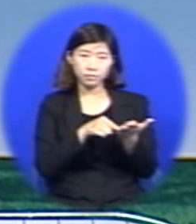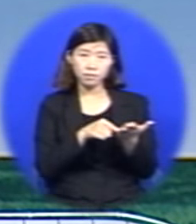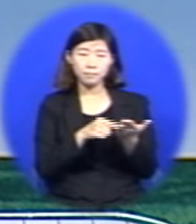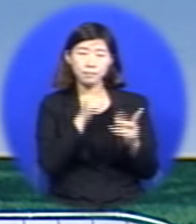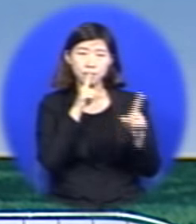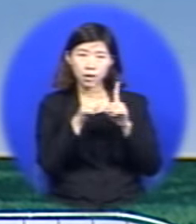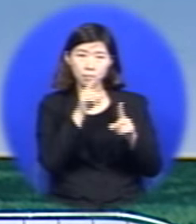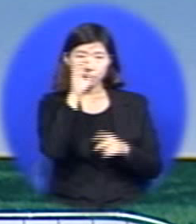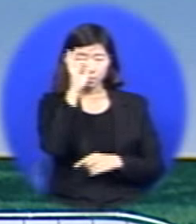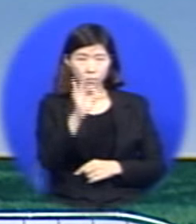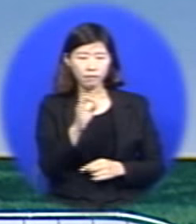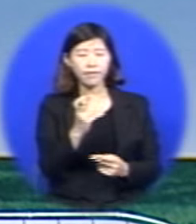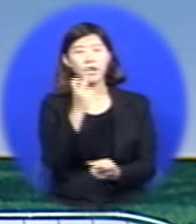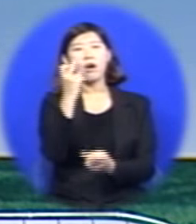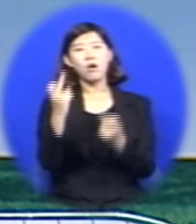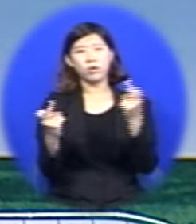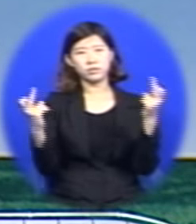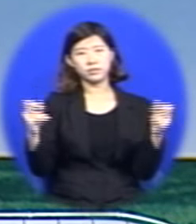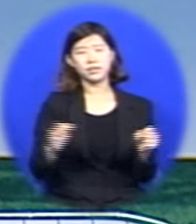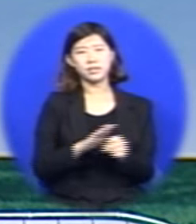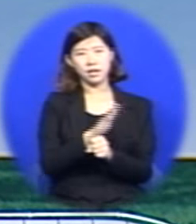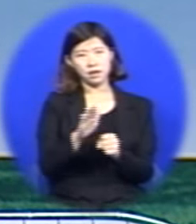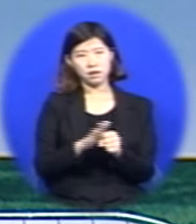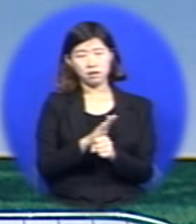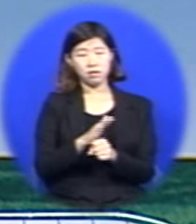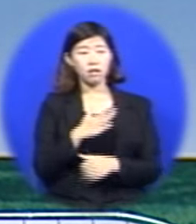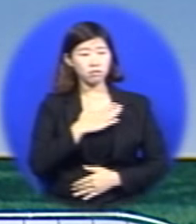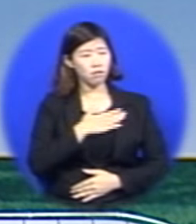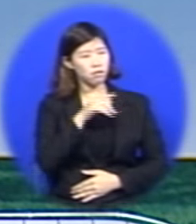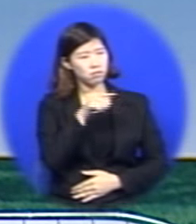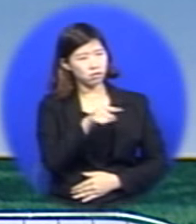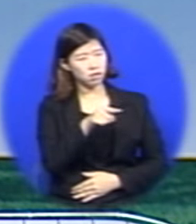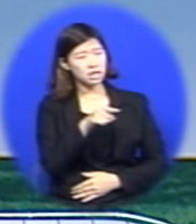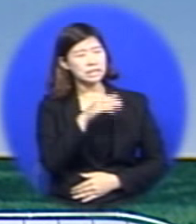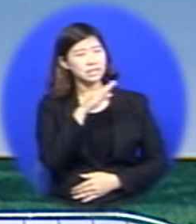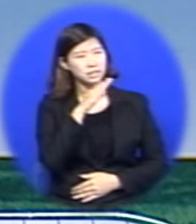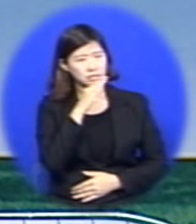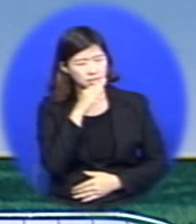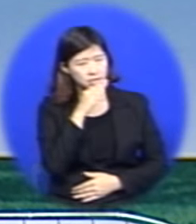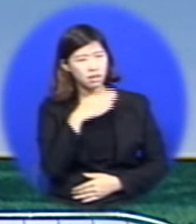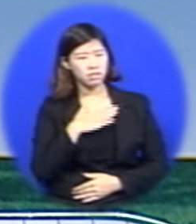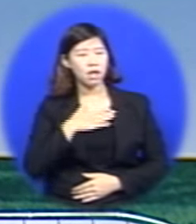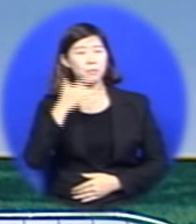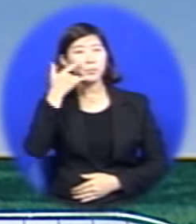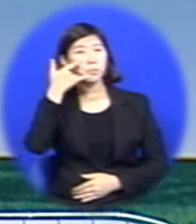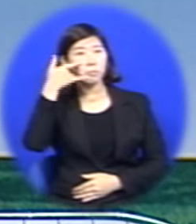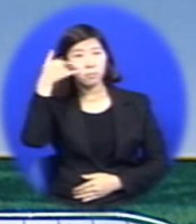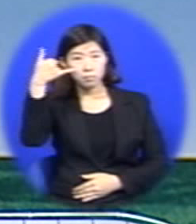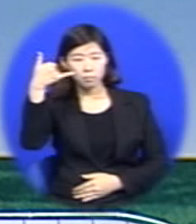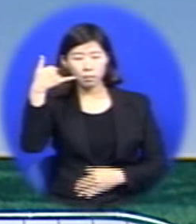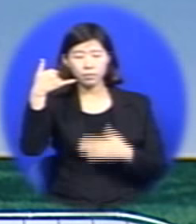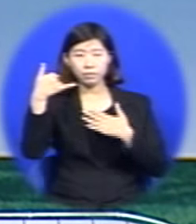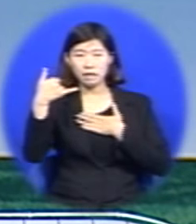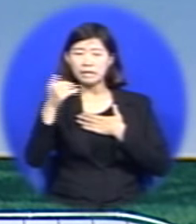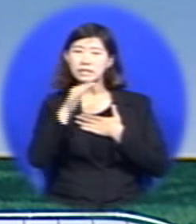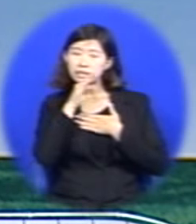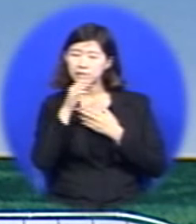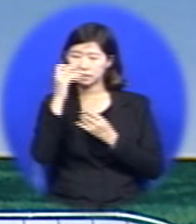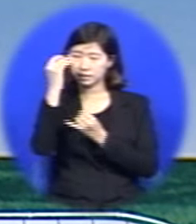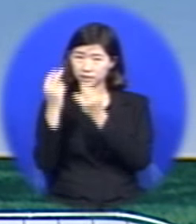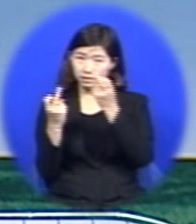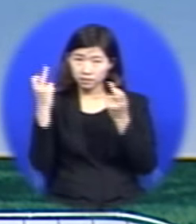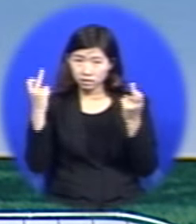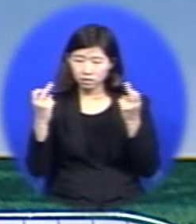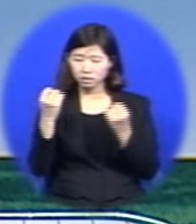사랑으로. 내가 그 사람을 진짜 내 부모님이나 또는 내 형제나